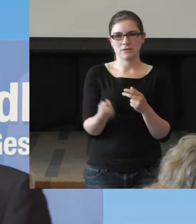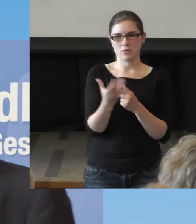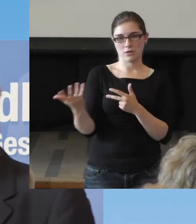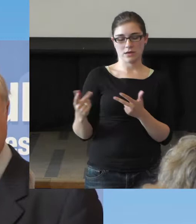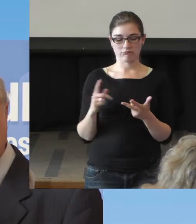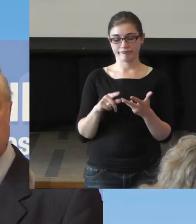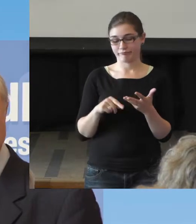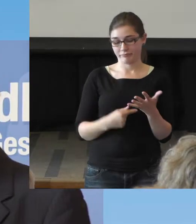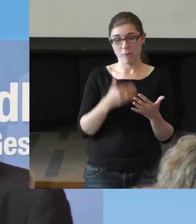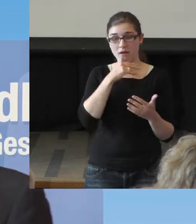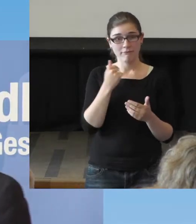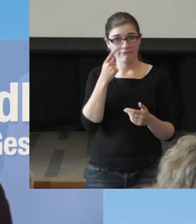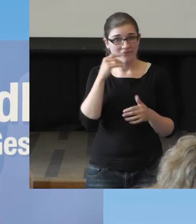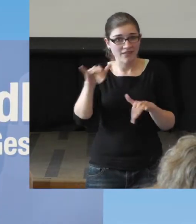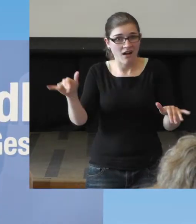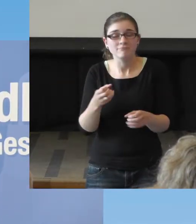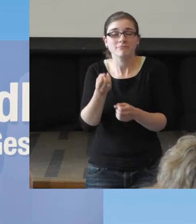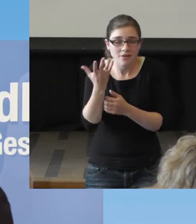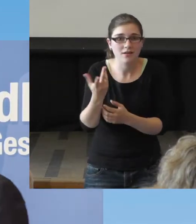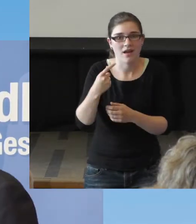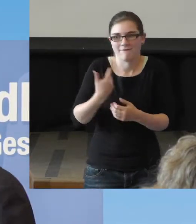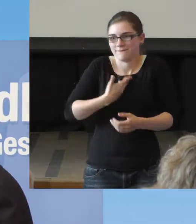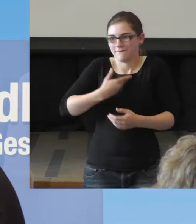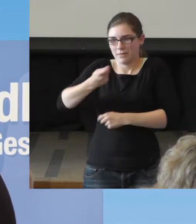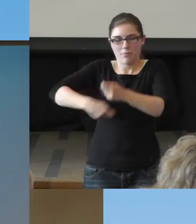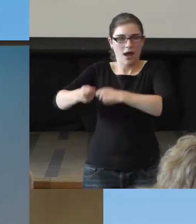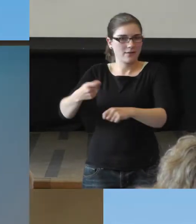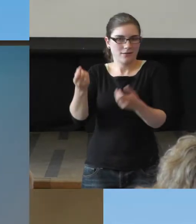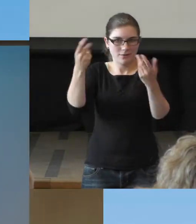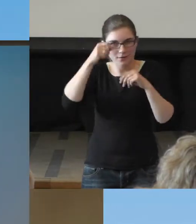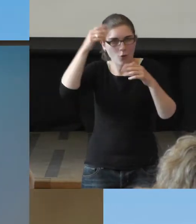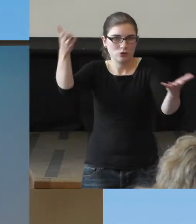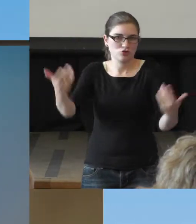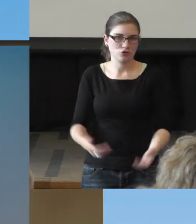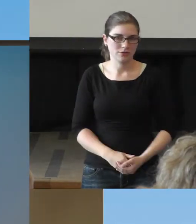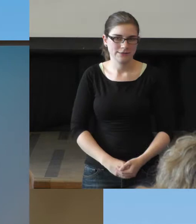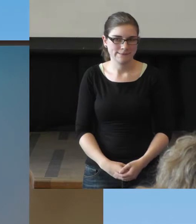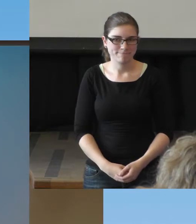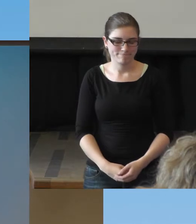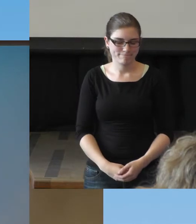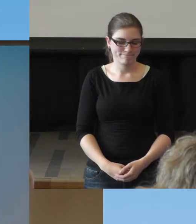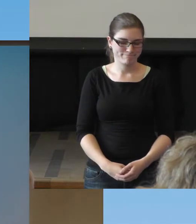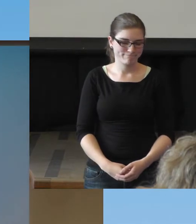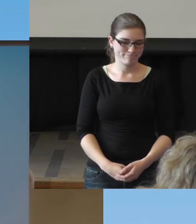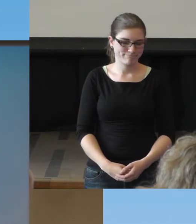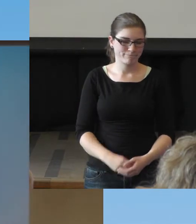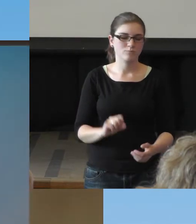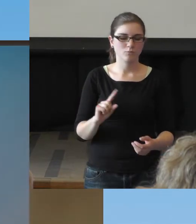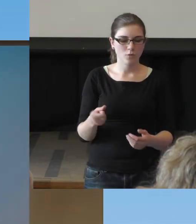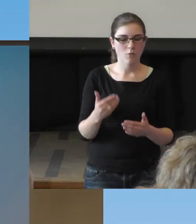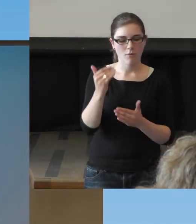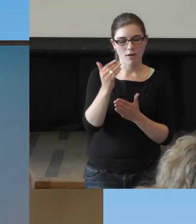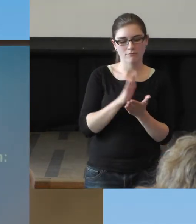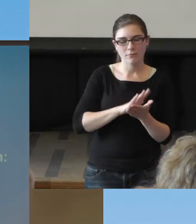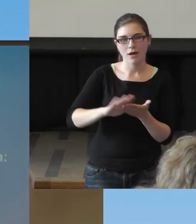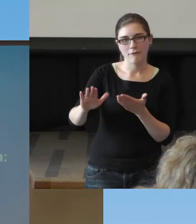hat, möchte man natürlich auf die dann auch behandelt werden. Das ist ja klar. So, das zeigt das andere nochmal etwas einfacher. So,